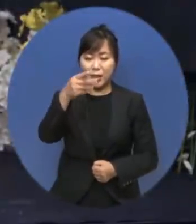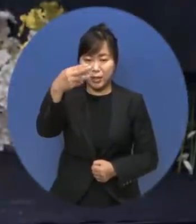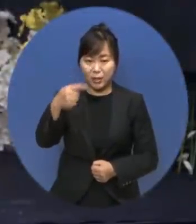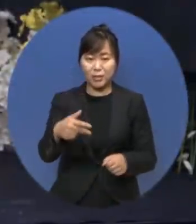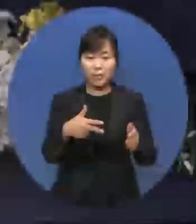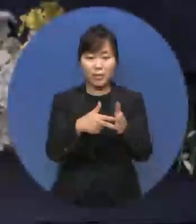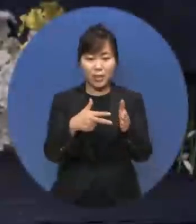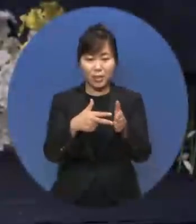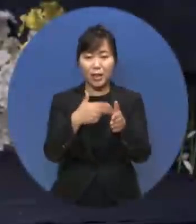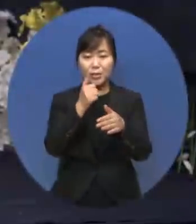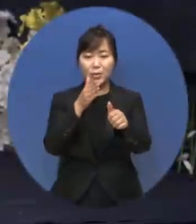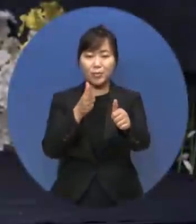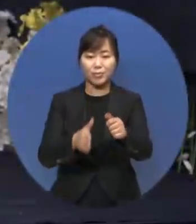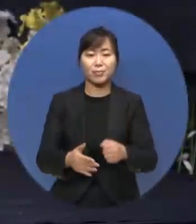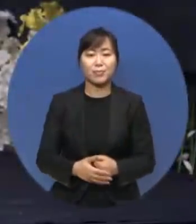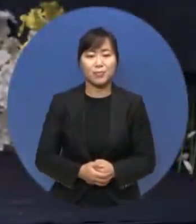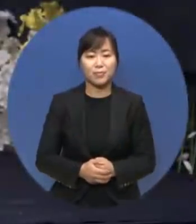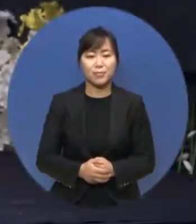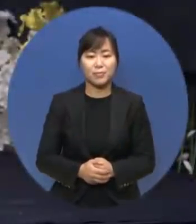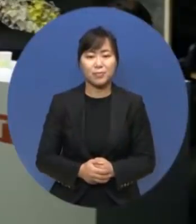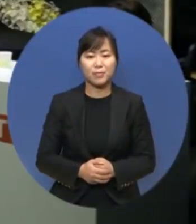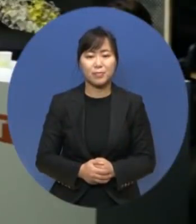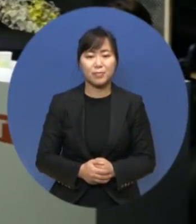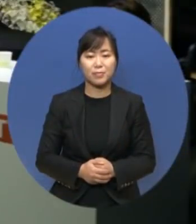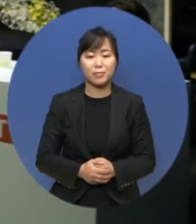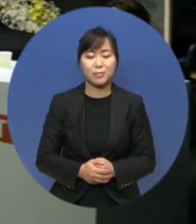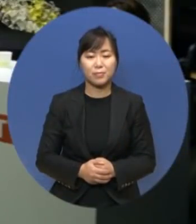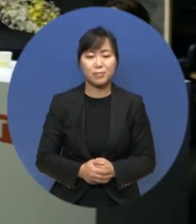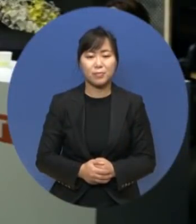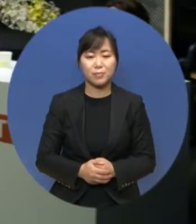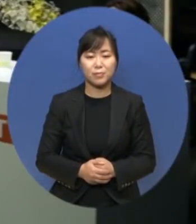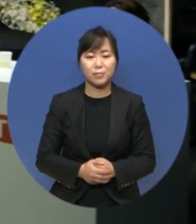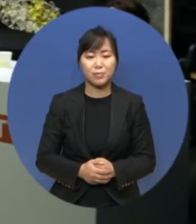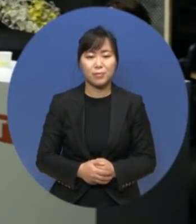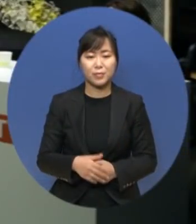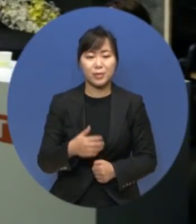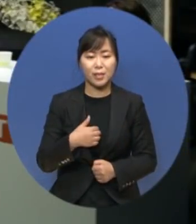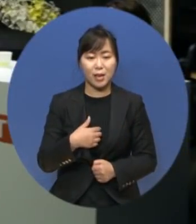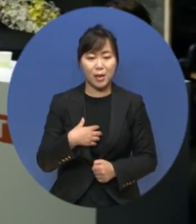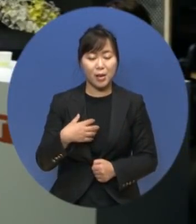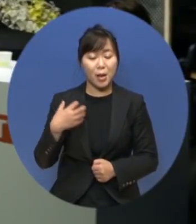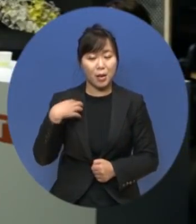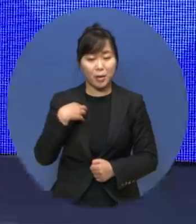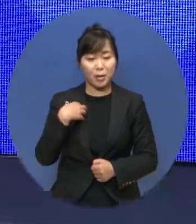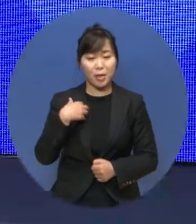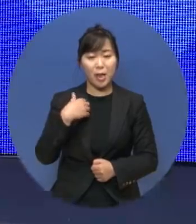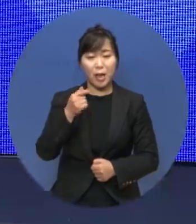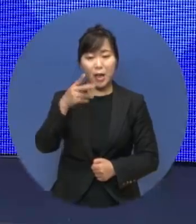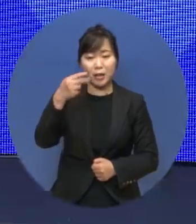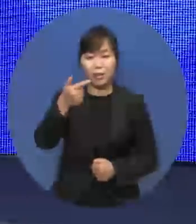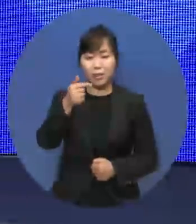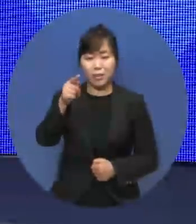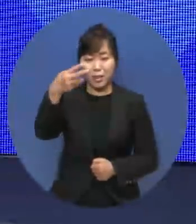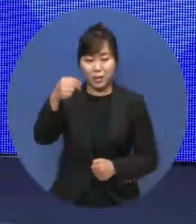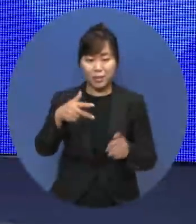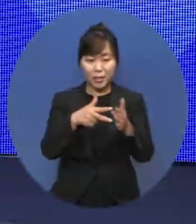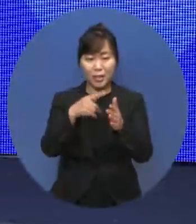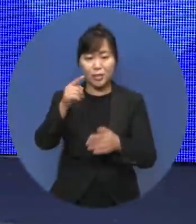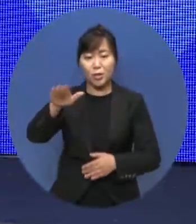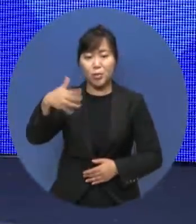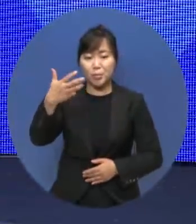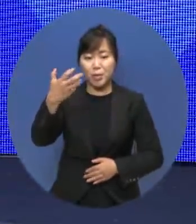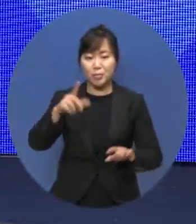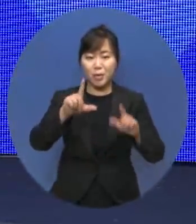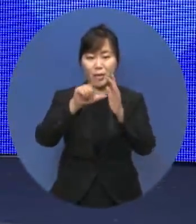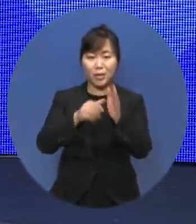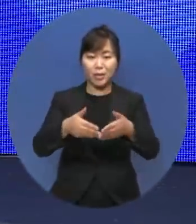하트 재단 소개 부탁드리도록 하겠습니다. 예, 제가 근무하고 있는 하트 재단은 1988년도에